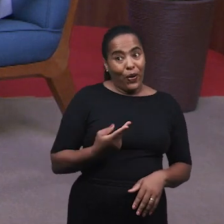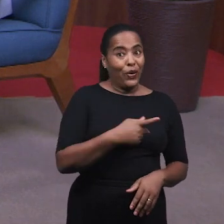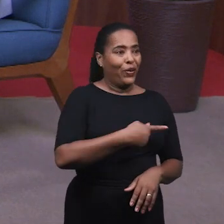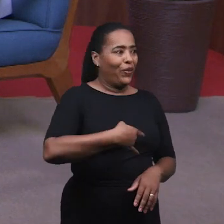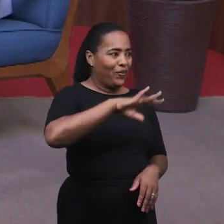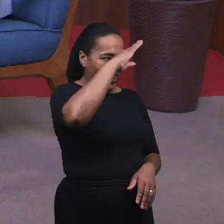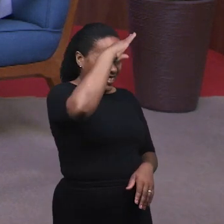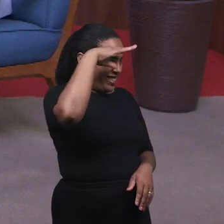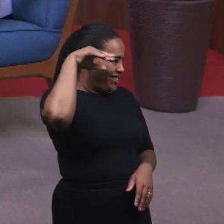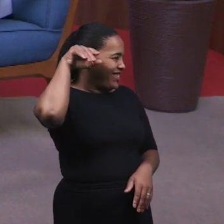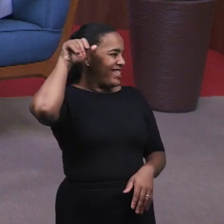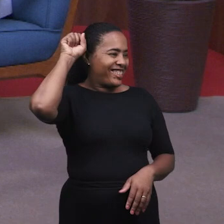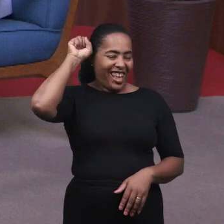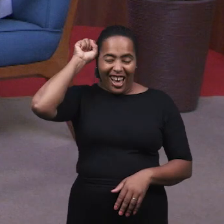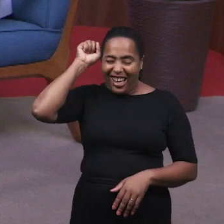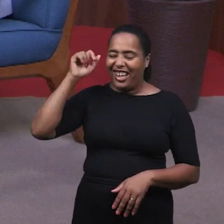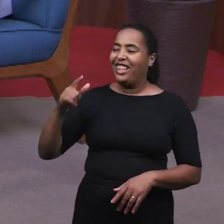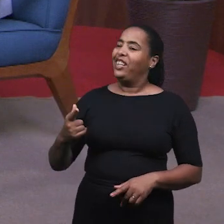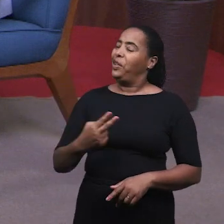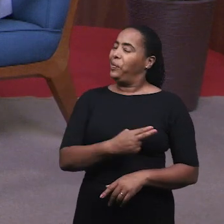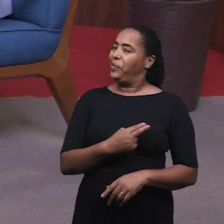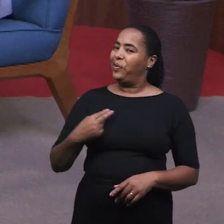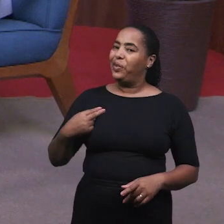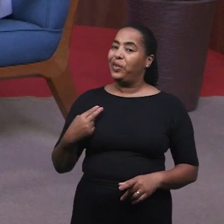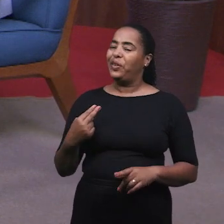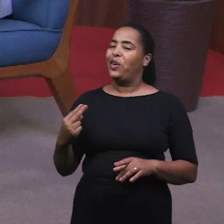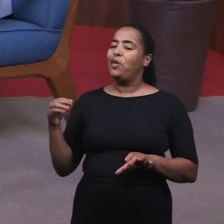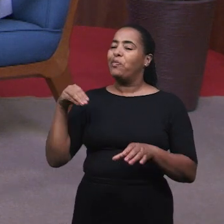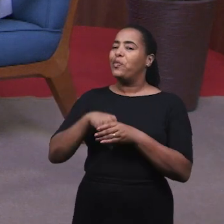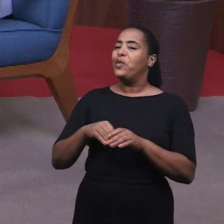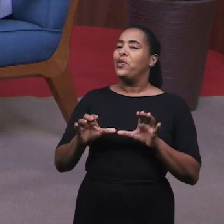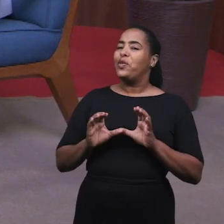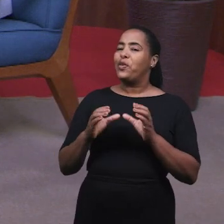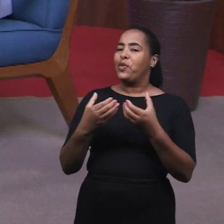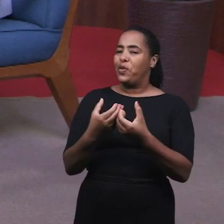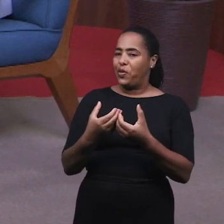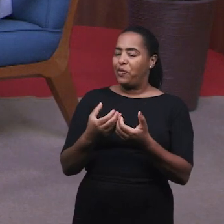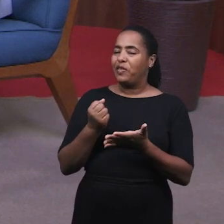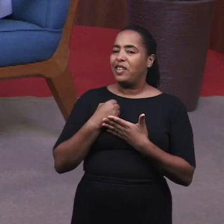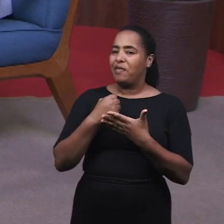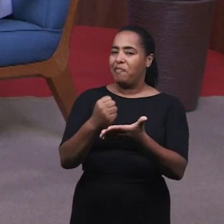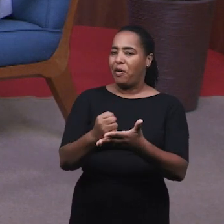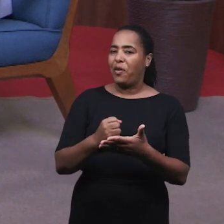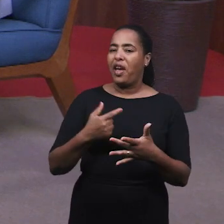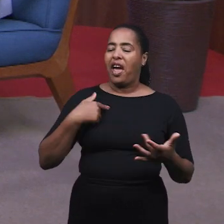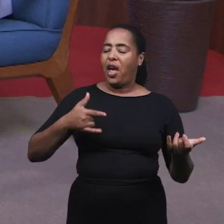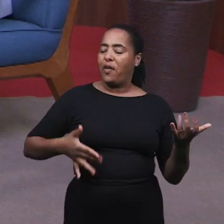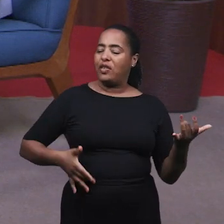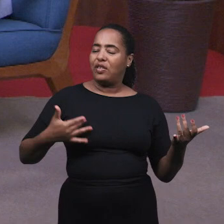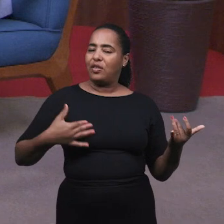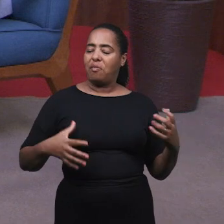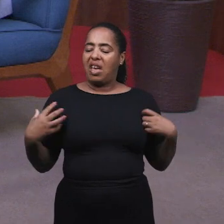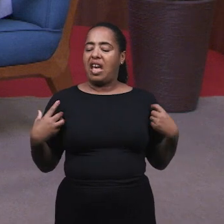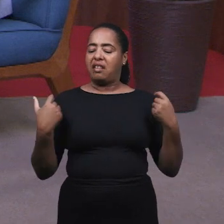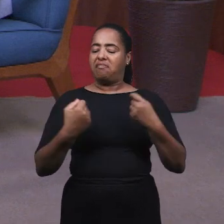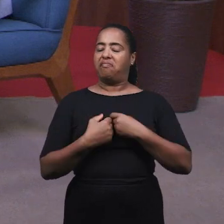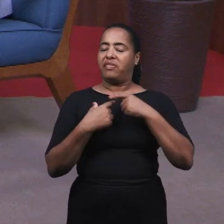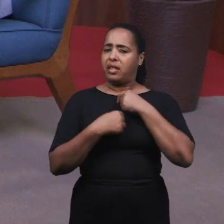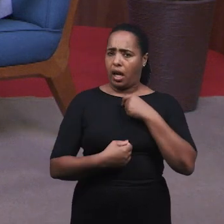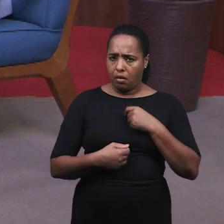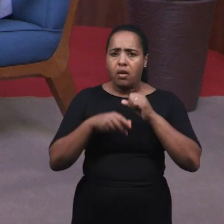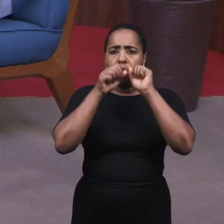Mon nom est dans le groupe d'assistance. Je joue l'instrument, je mets un costume à l'église. Mais on doit marcher